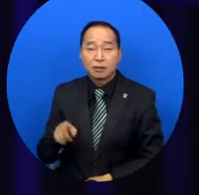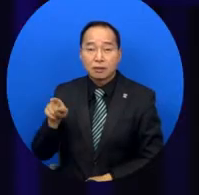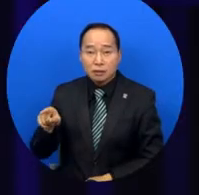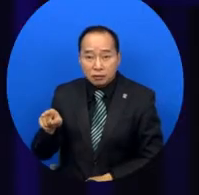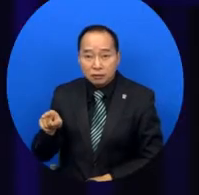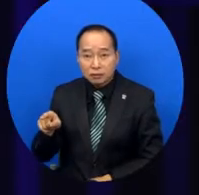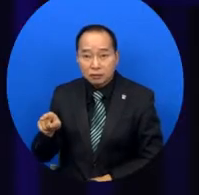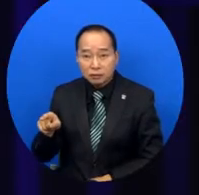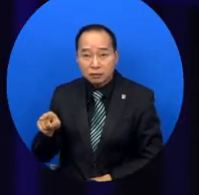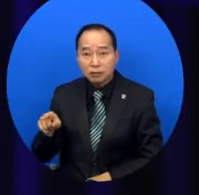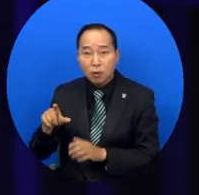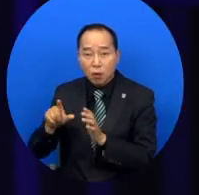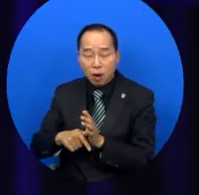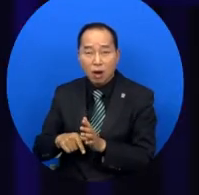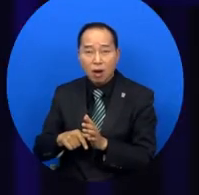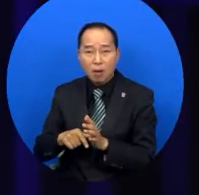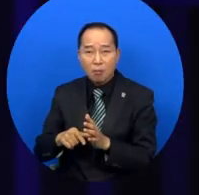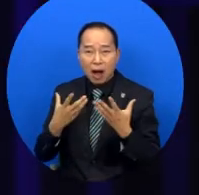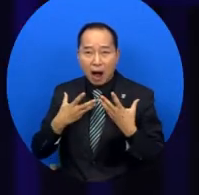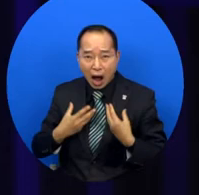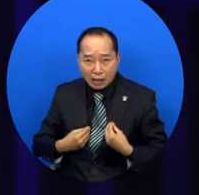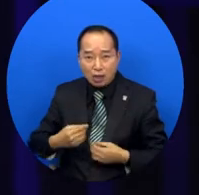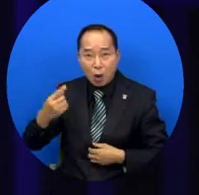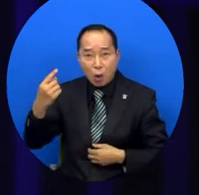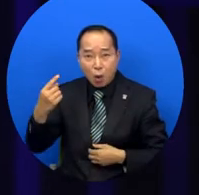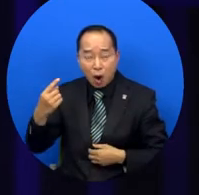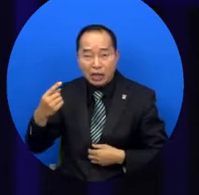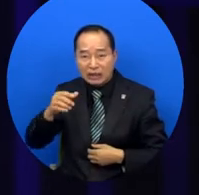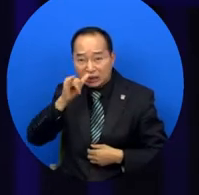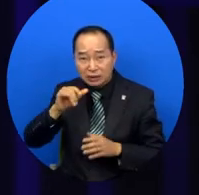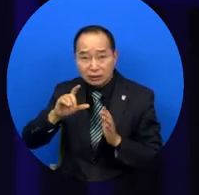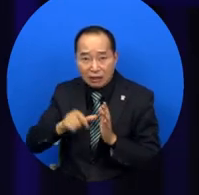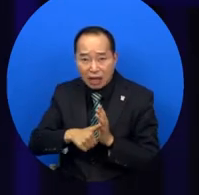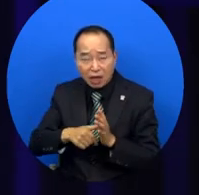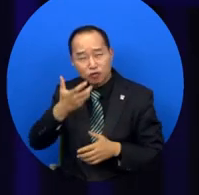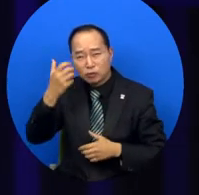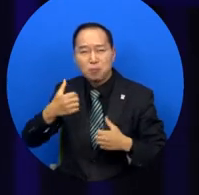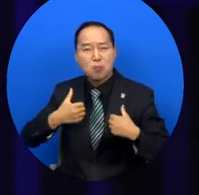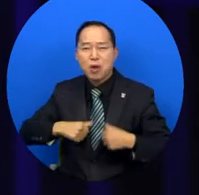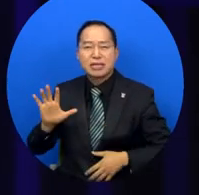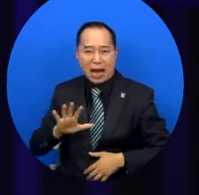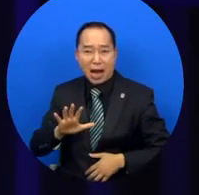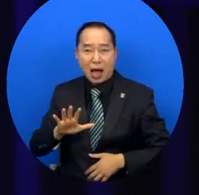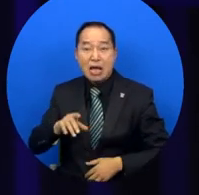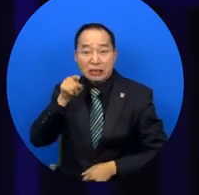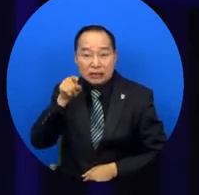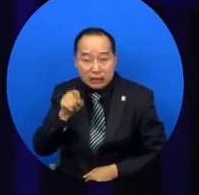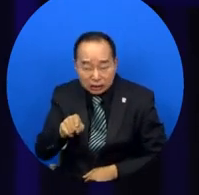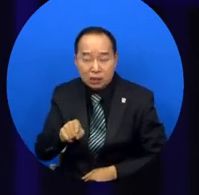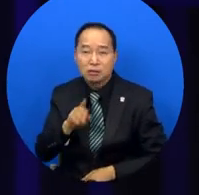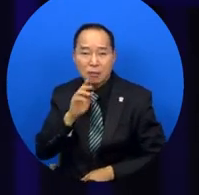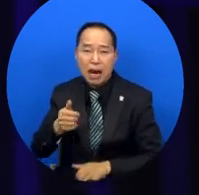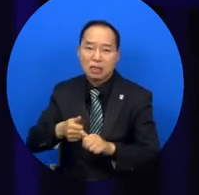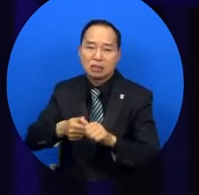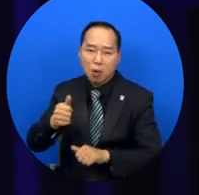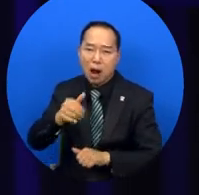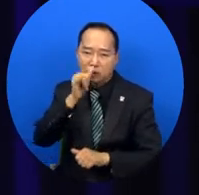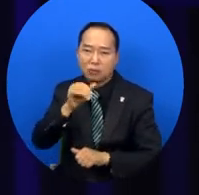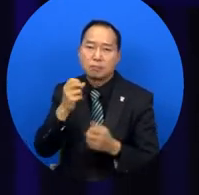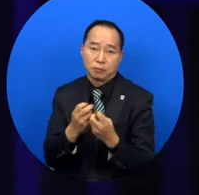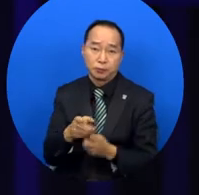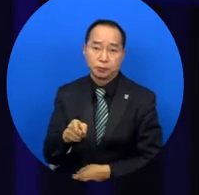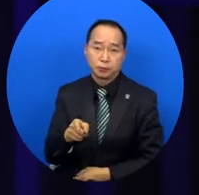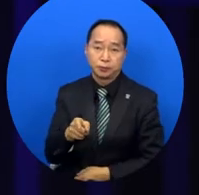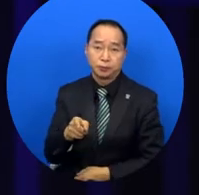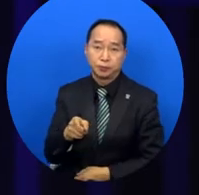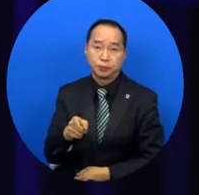그런 쉽게 이제 왔을 때 좌절이 왔을 때 내려놓지 않는 그 꿈을 내려놓지 않는 게 그 사람이 그